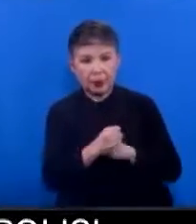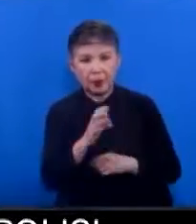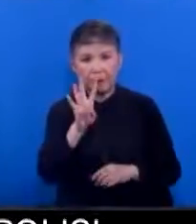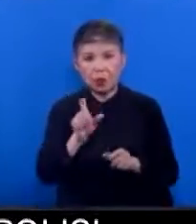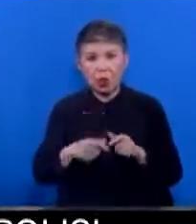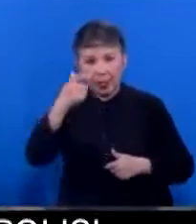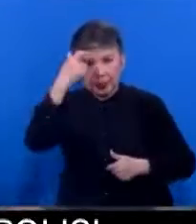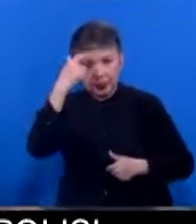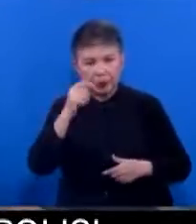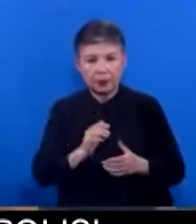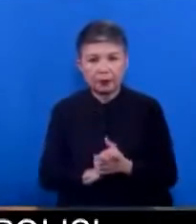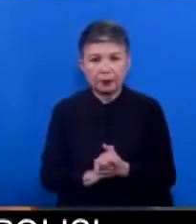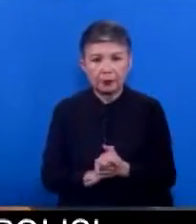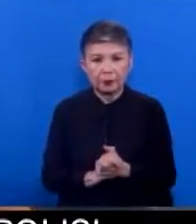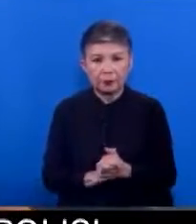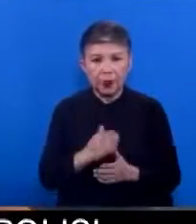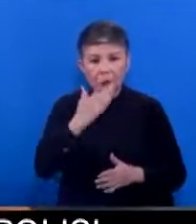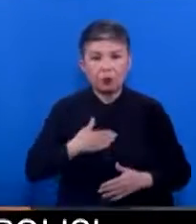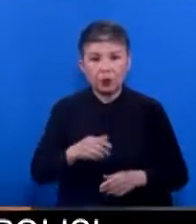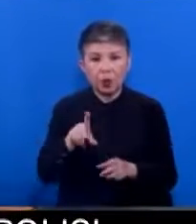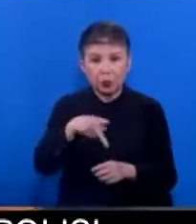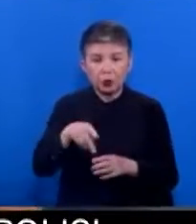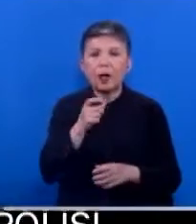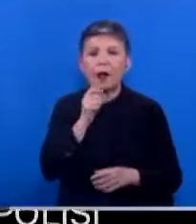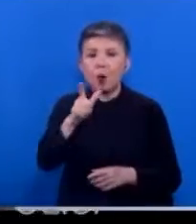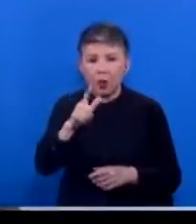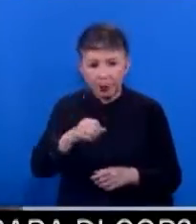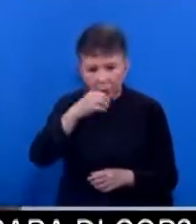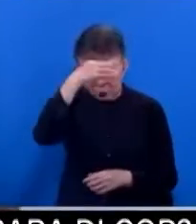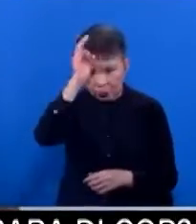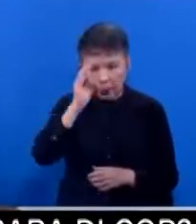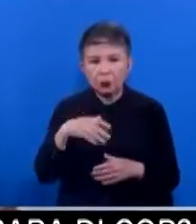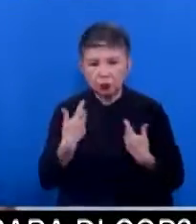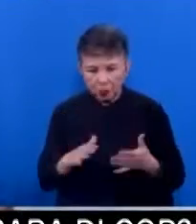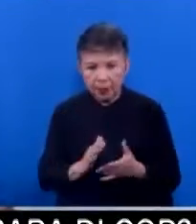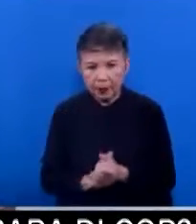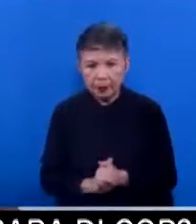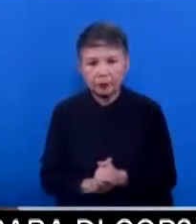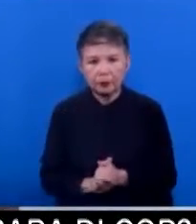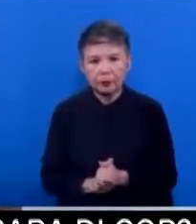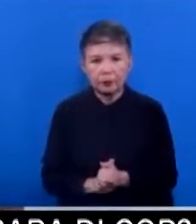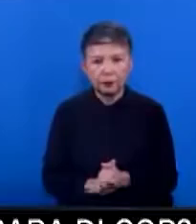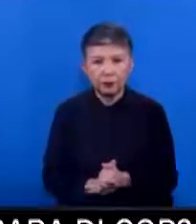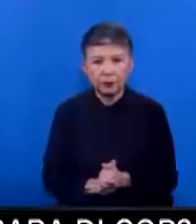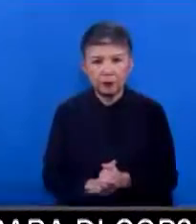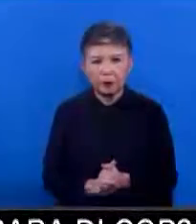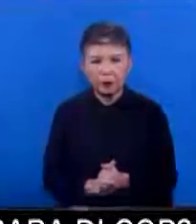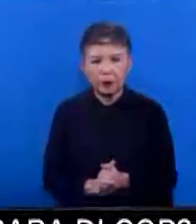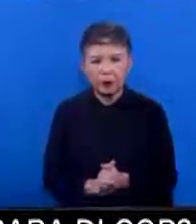4 orang itu. Pemilik warung kopi pun sudah melaporkan kejadian tersebut ke pihak kepolisian sektor Mampang.